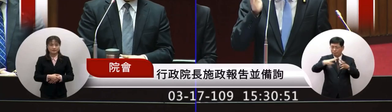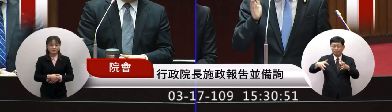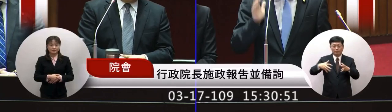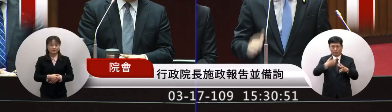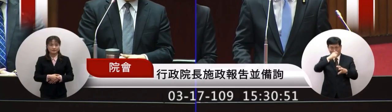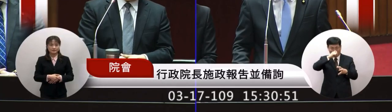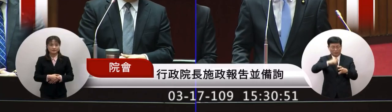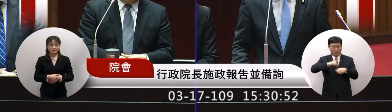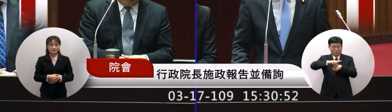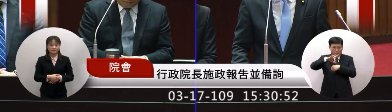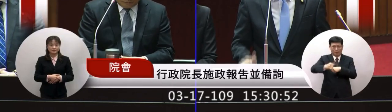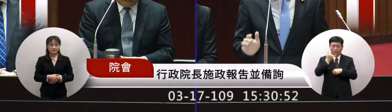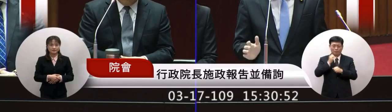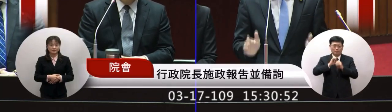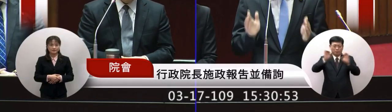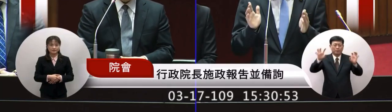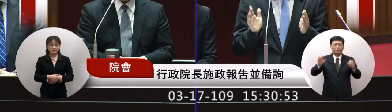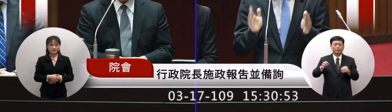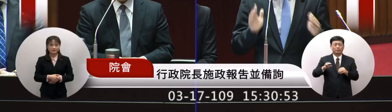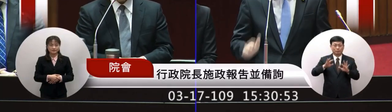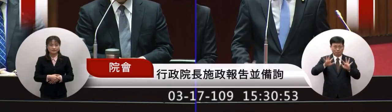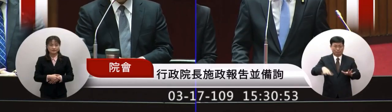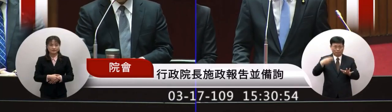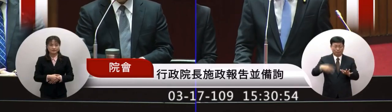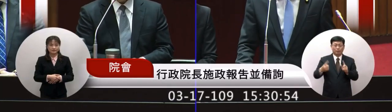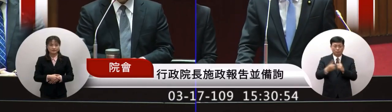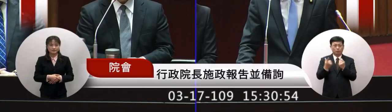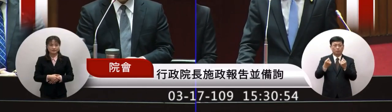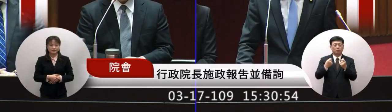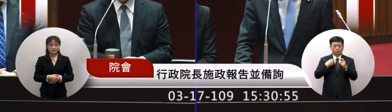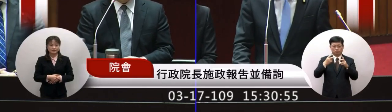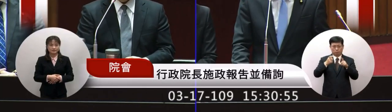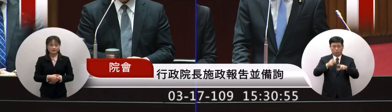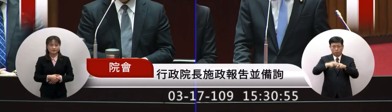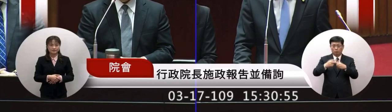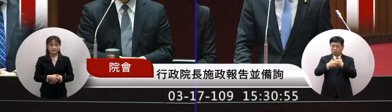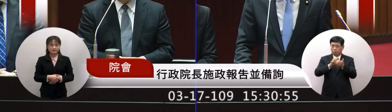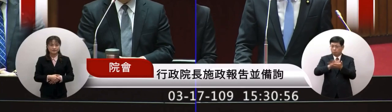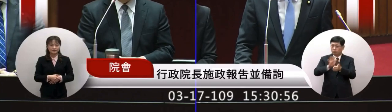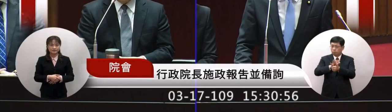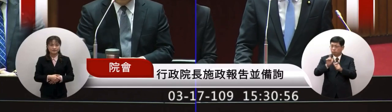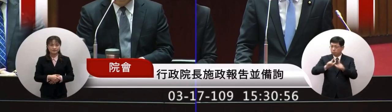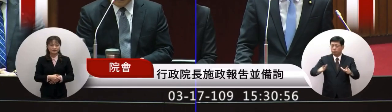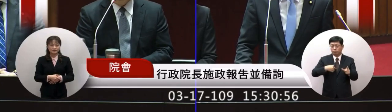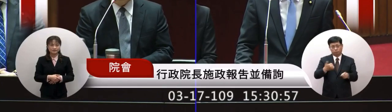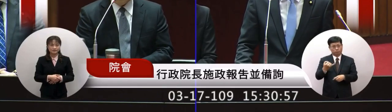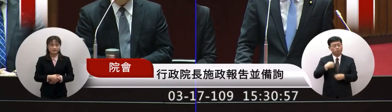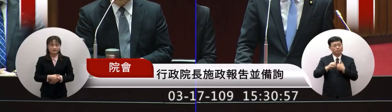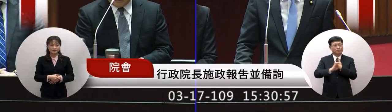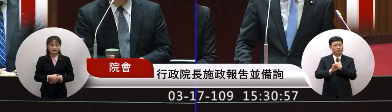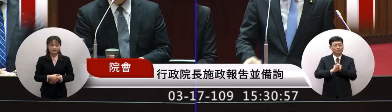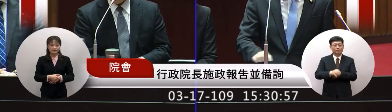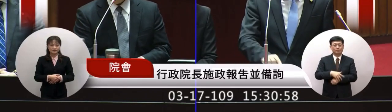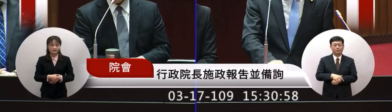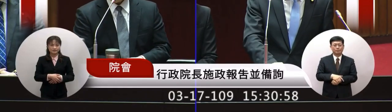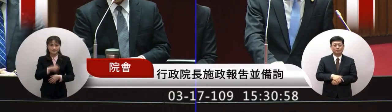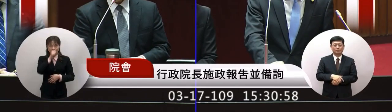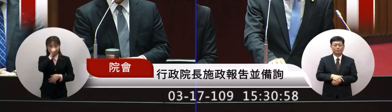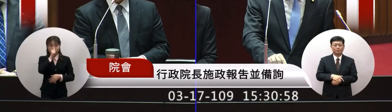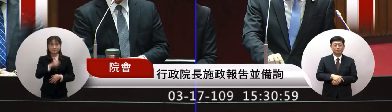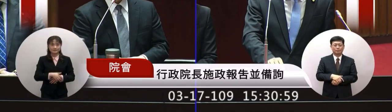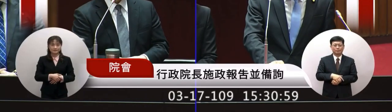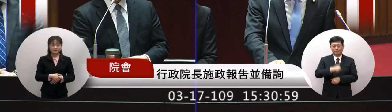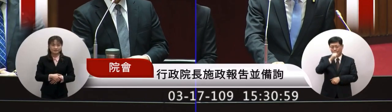推销的一个方式，而事实上也是对全球公共卫生最大帮助的时候，好不好？院长，我们来试试看。 好，